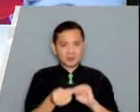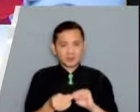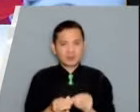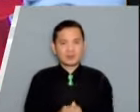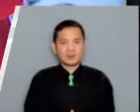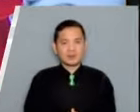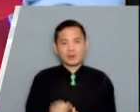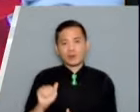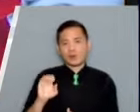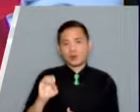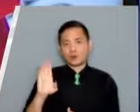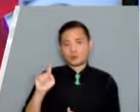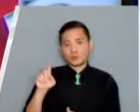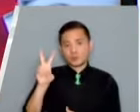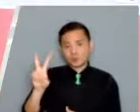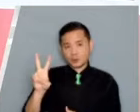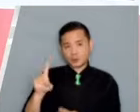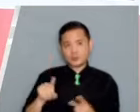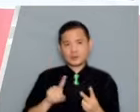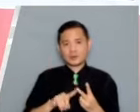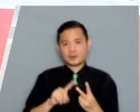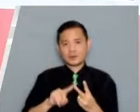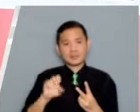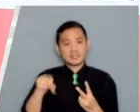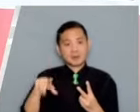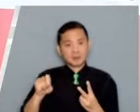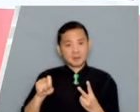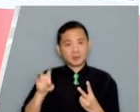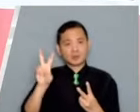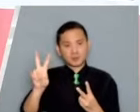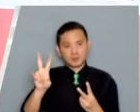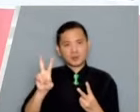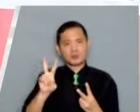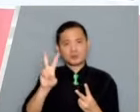at ang panghuli naman po ay sa September